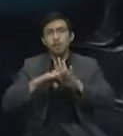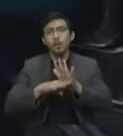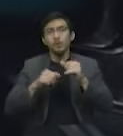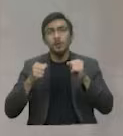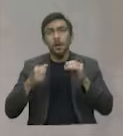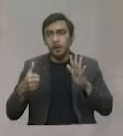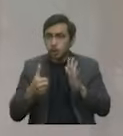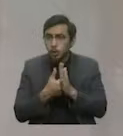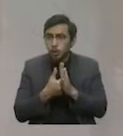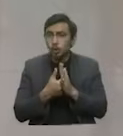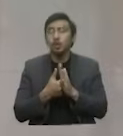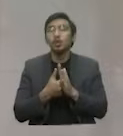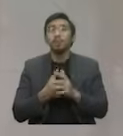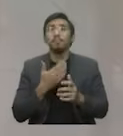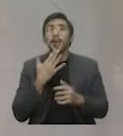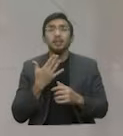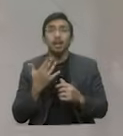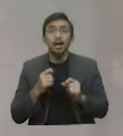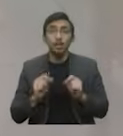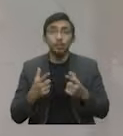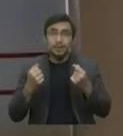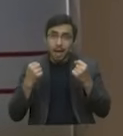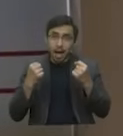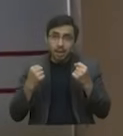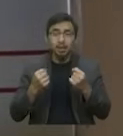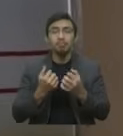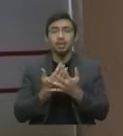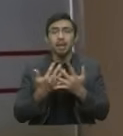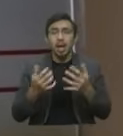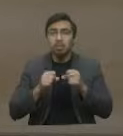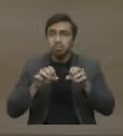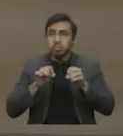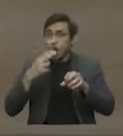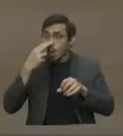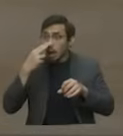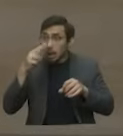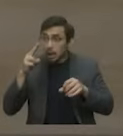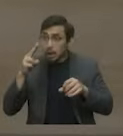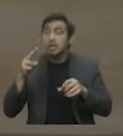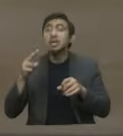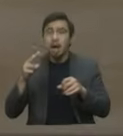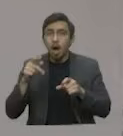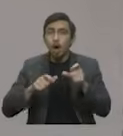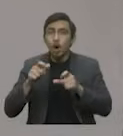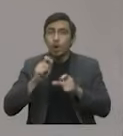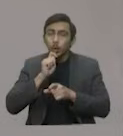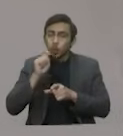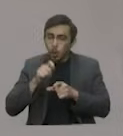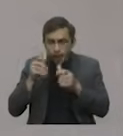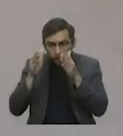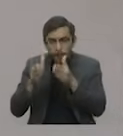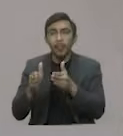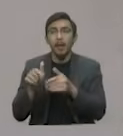hidup sehat. Terutama warga yang kerap melakukan perjalanan ke luar negeri, khususnya lansia, agar melengkapi vaksinasi